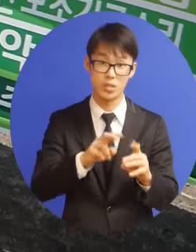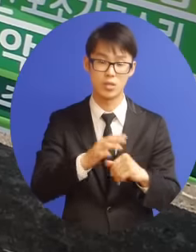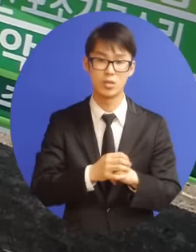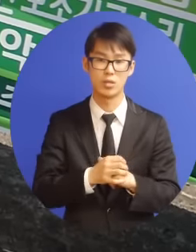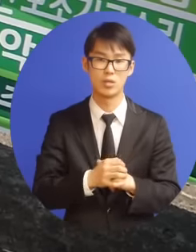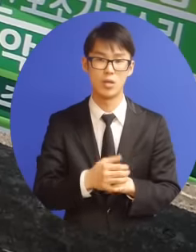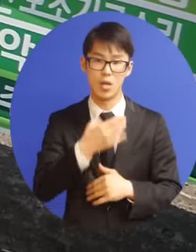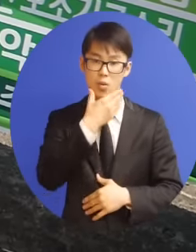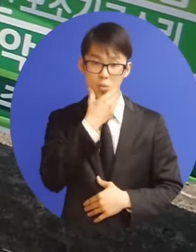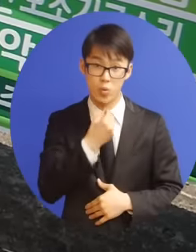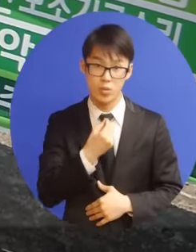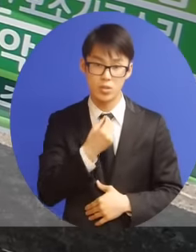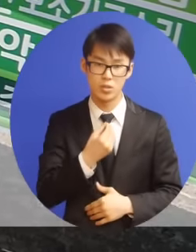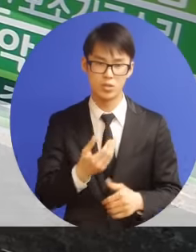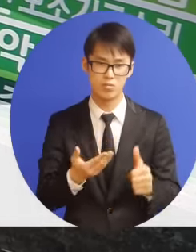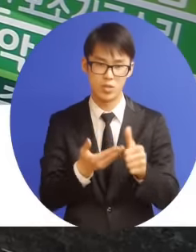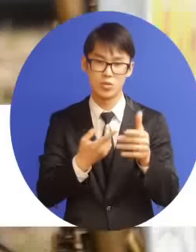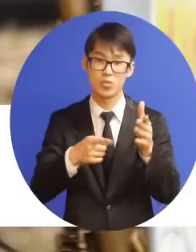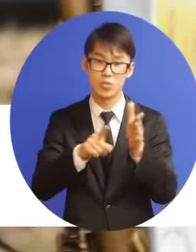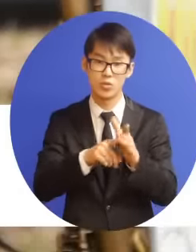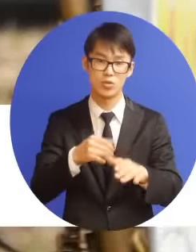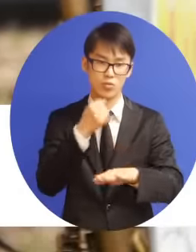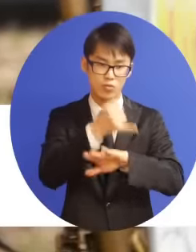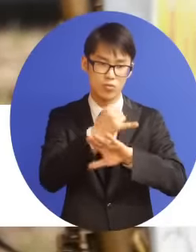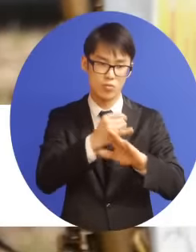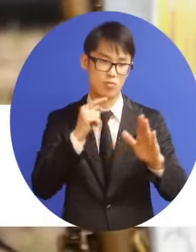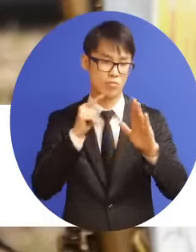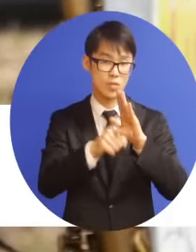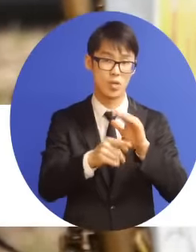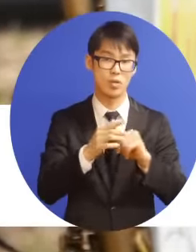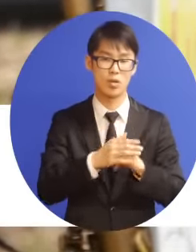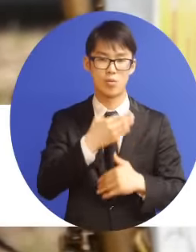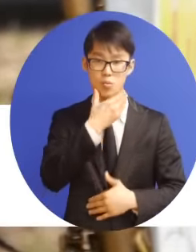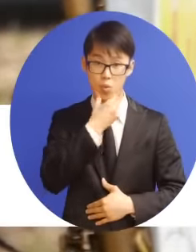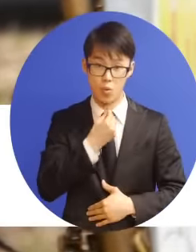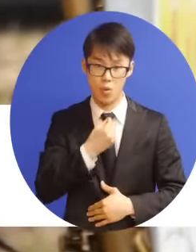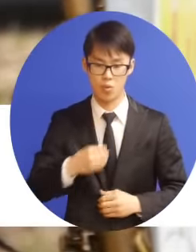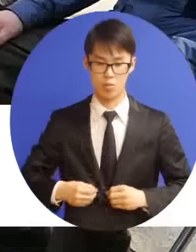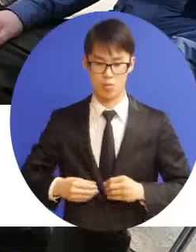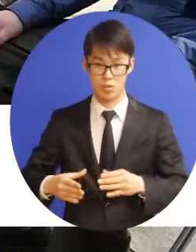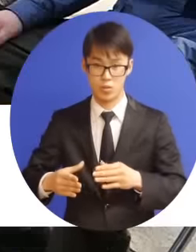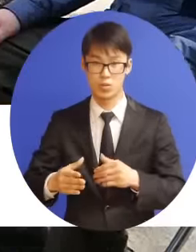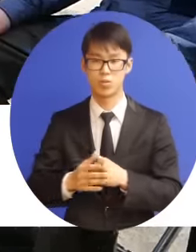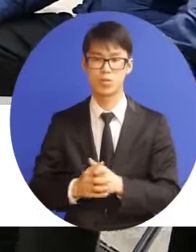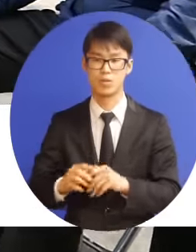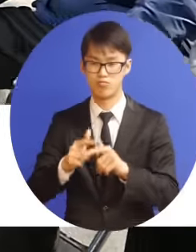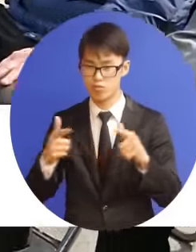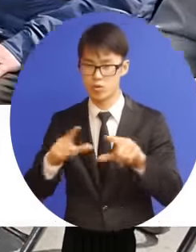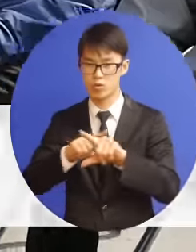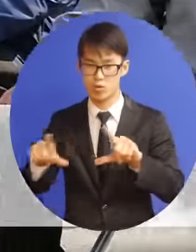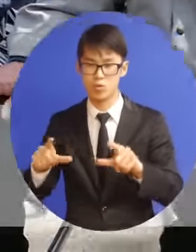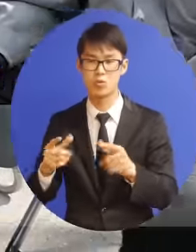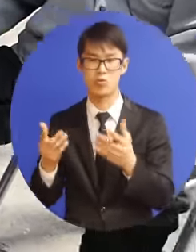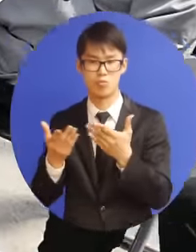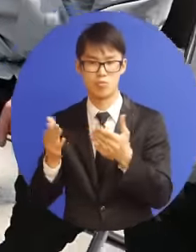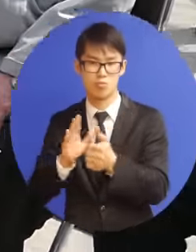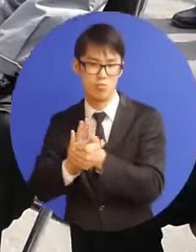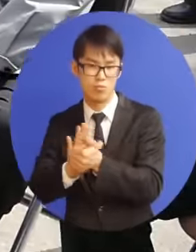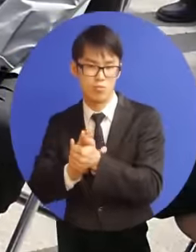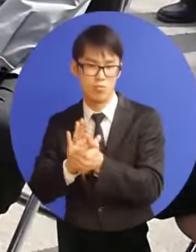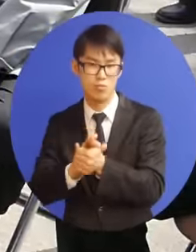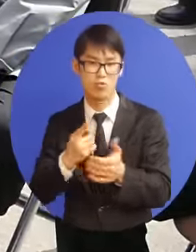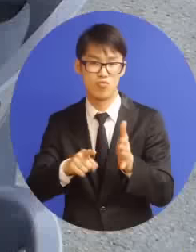주민지원서비스센터는 복지서비스 구현을 위해 농촌 지역을 찾아가 보건의료, 복지문화, 일상생활 지원 등의